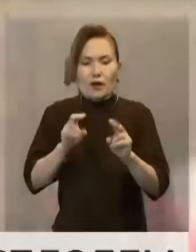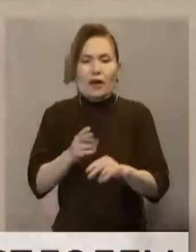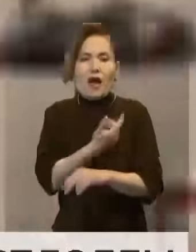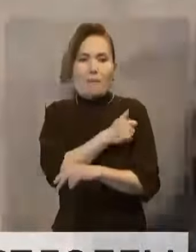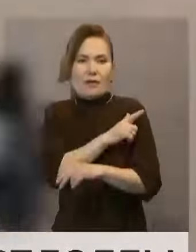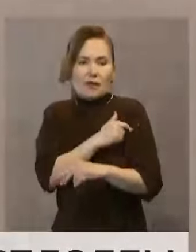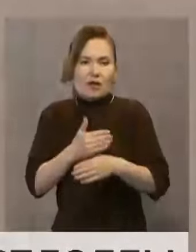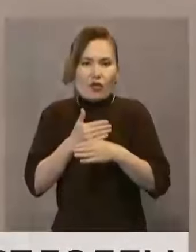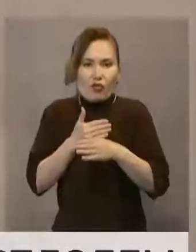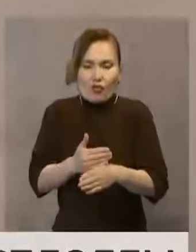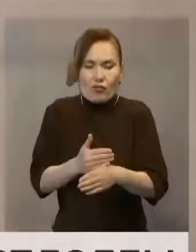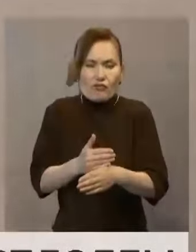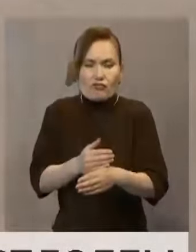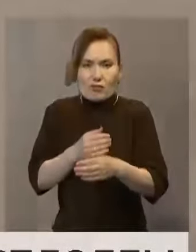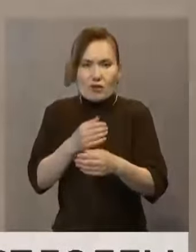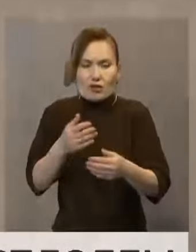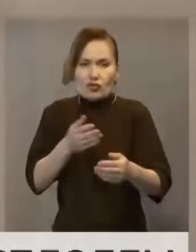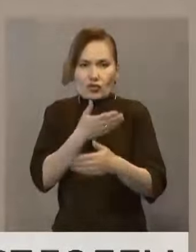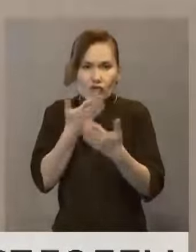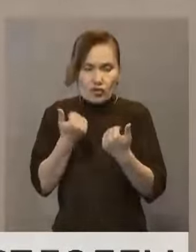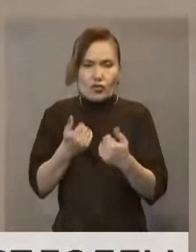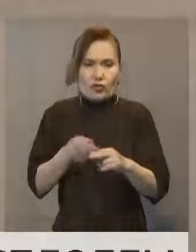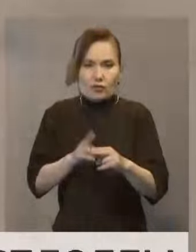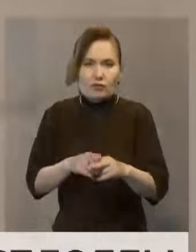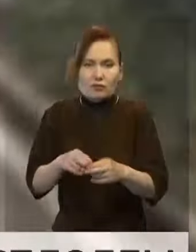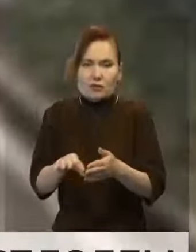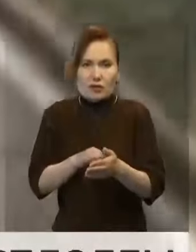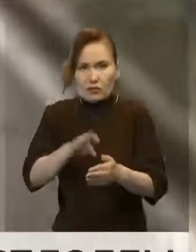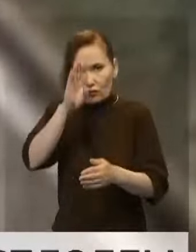медициналық көмек көрсететін бірде бір құрал болмаған.